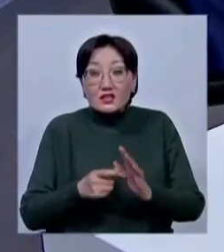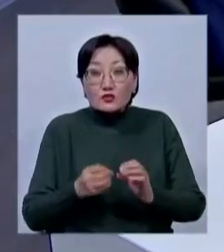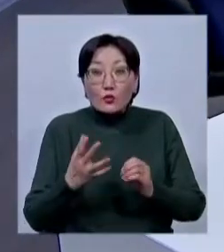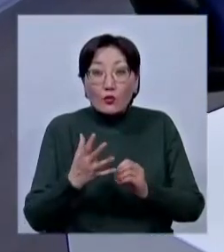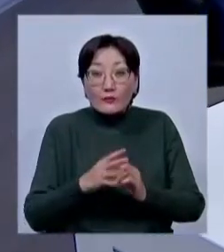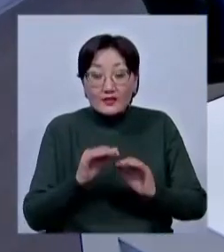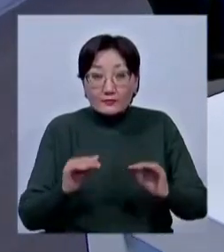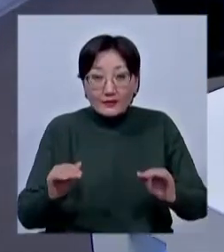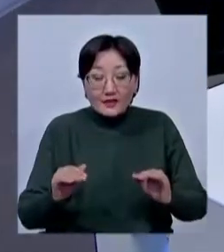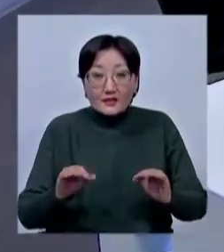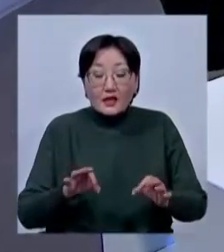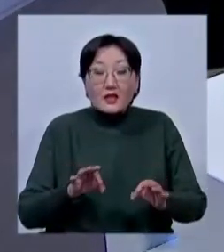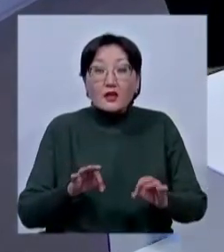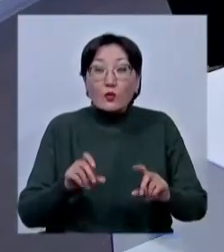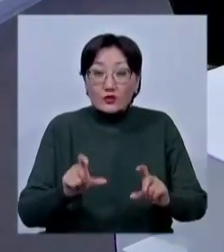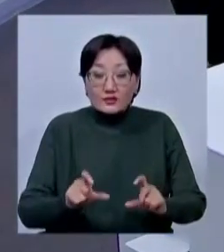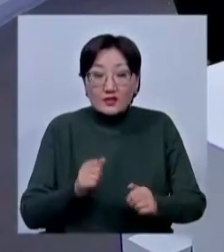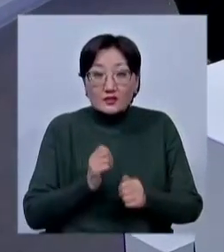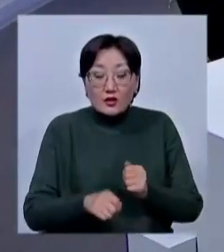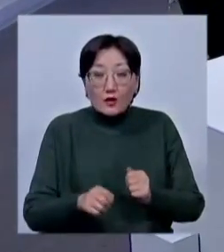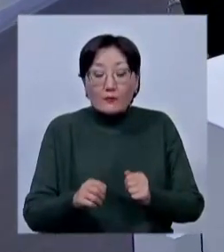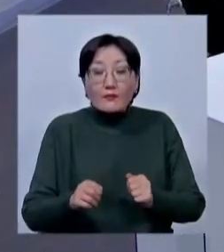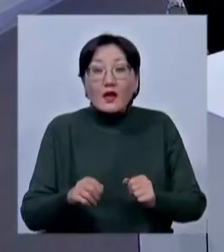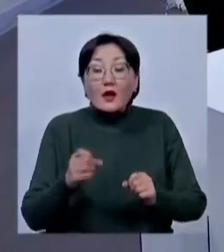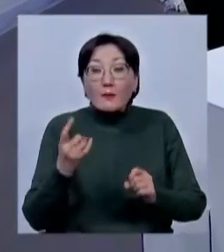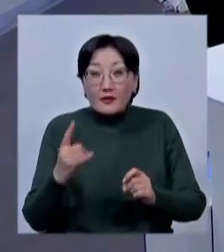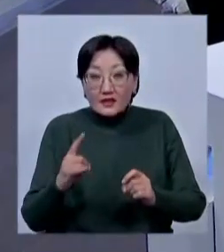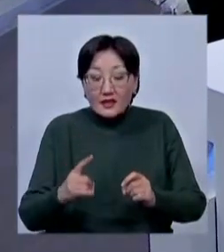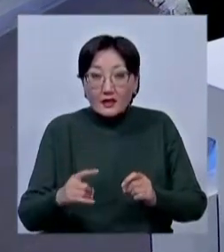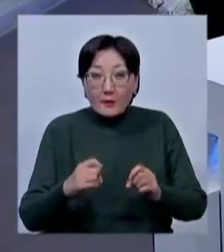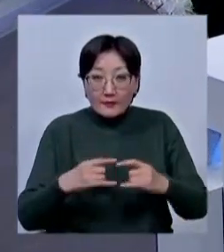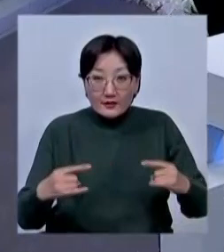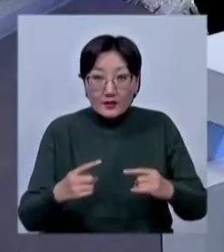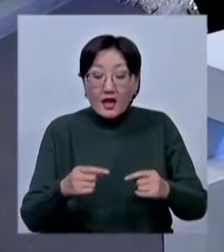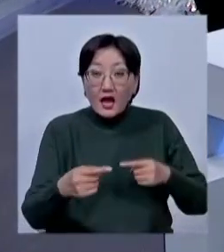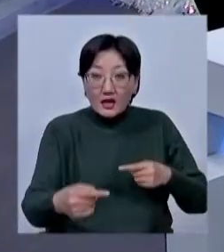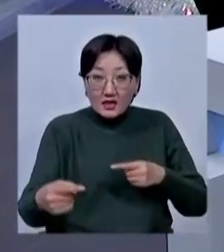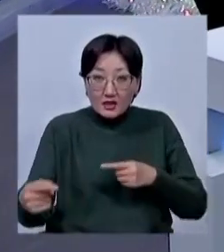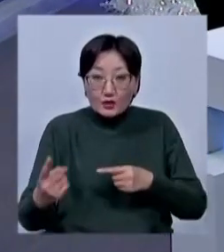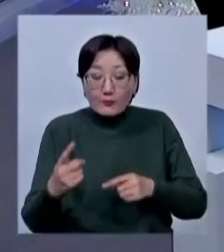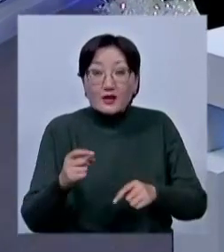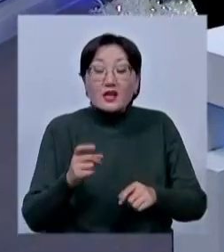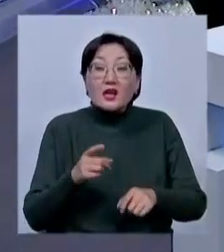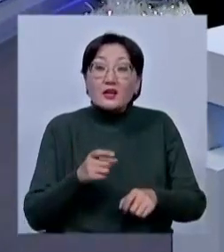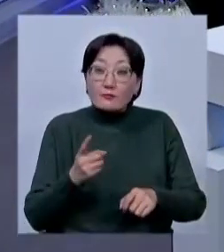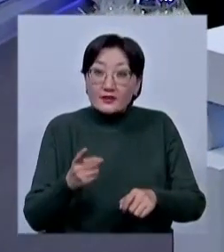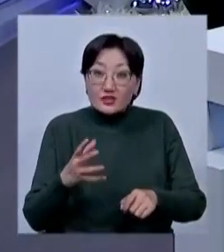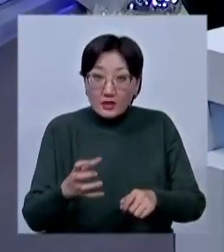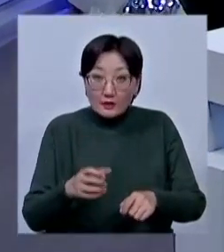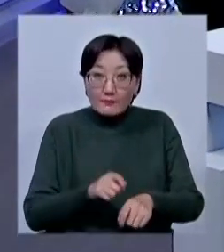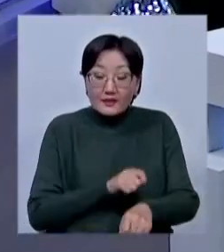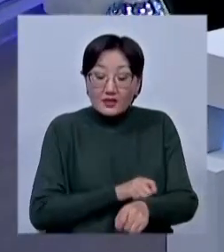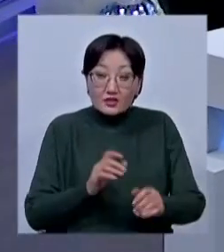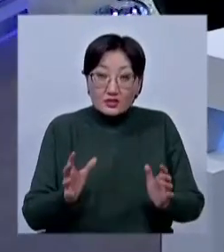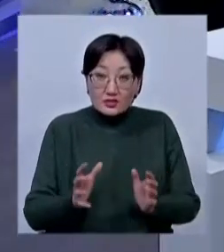болмайды. Сонан кейін әр оқушының өзі партасы жеке-жеке, ара қашықтығы 1,5 метр сақталған. Сосын егер